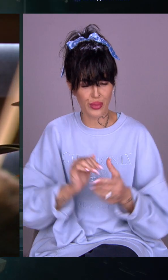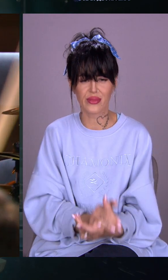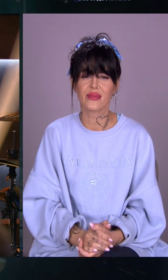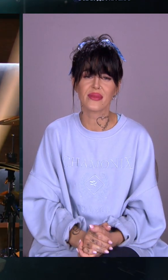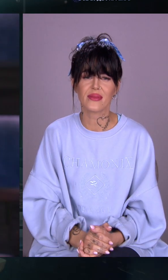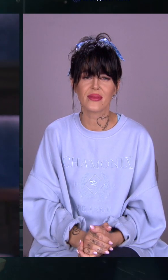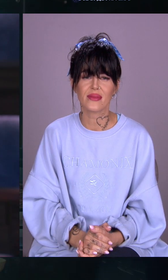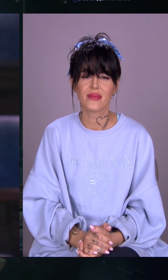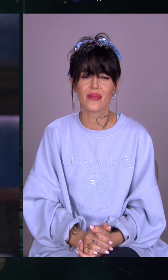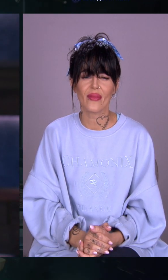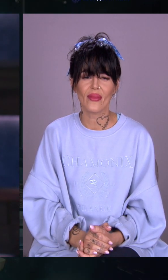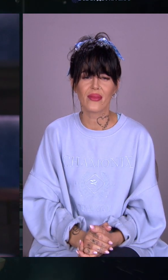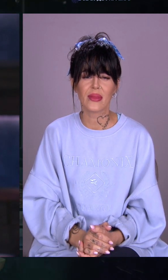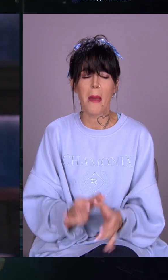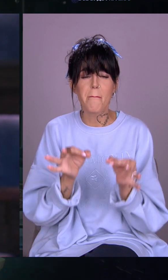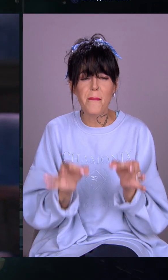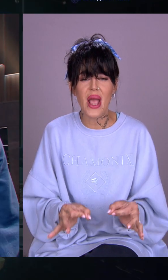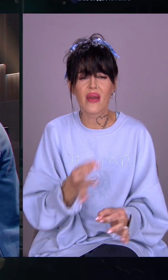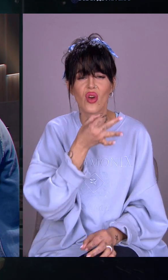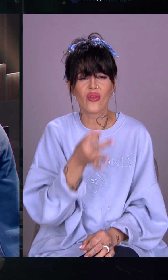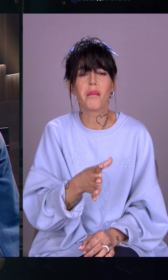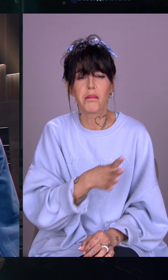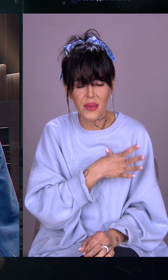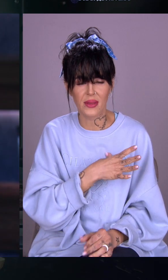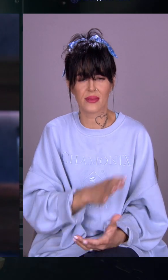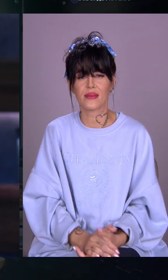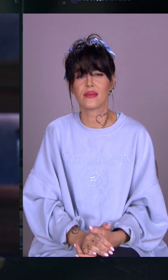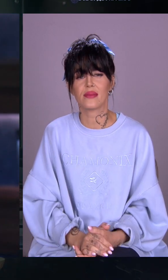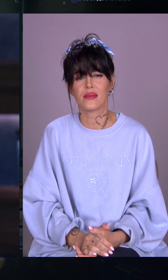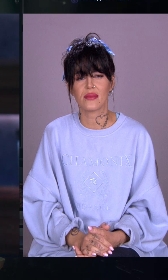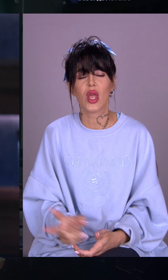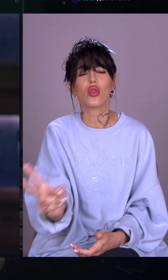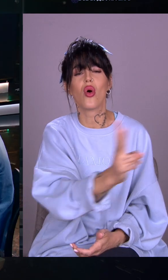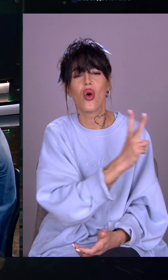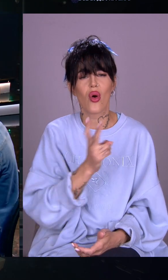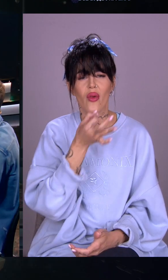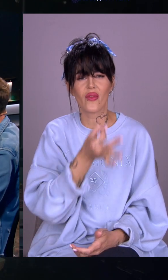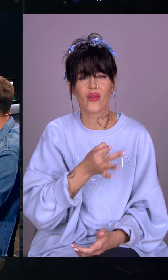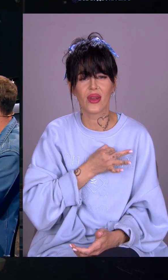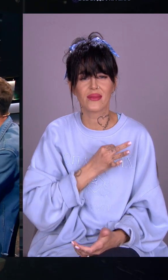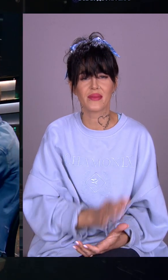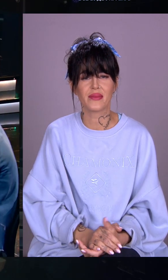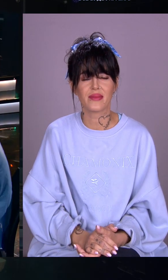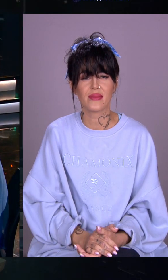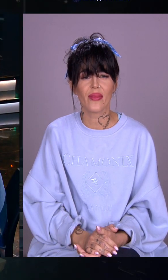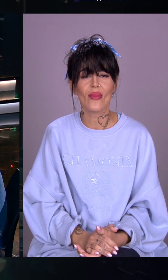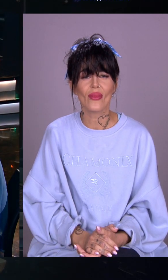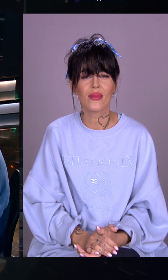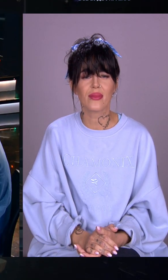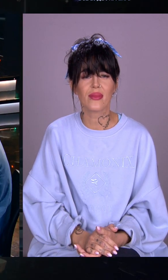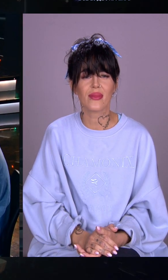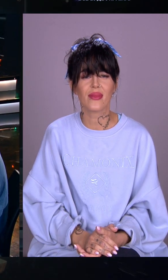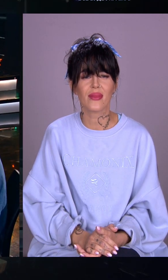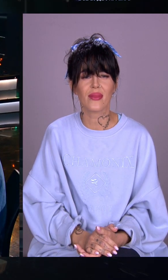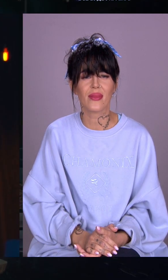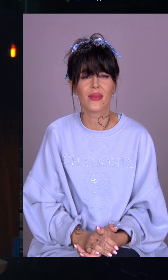Ладно, підказую. Правильна відповідь була? Була. Була. Так, хто відповідає? Вітає Лена. Лена, бампер. Це єдина